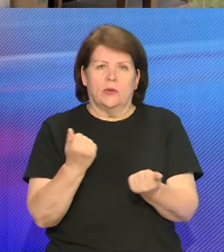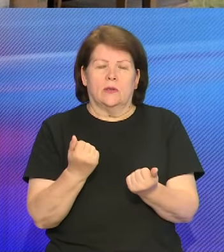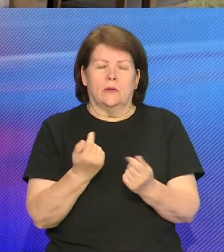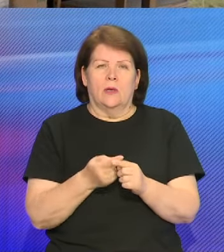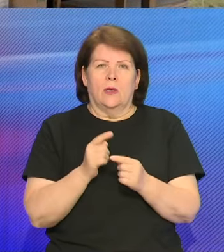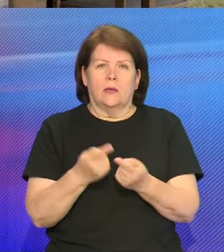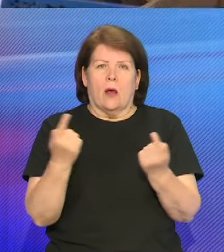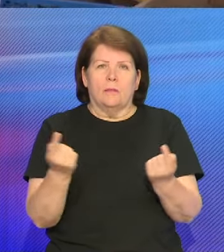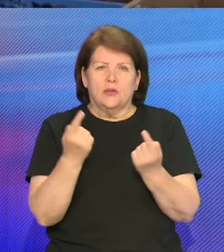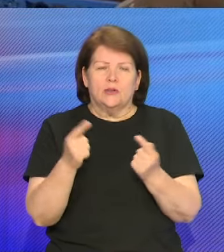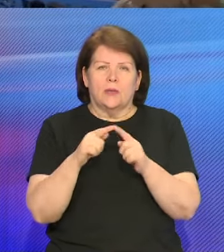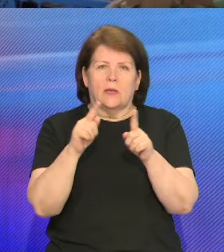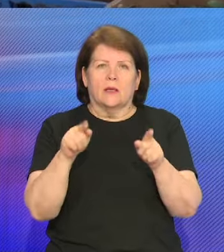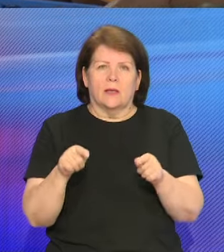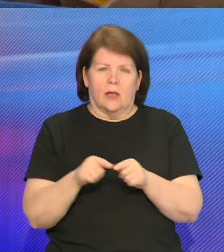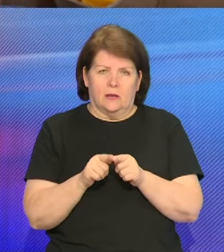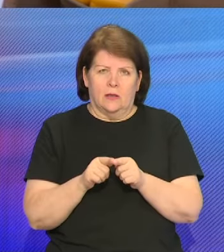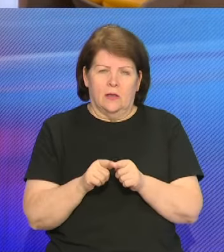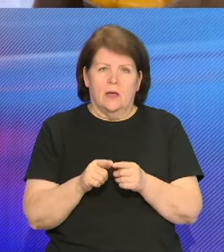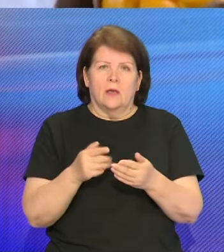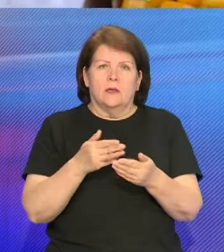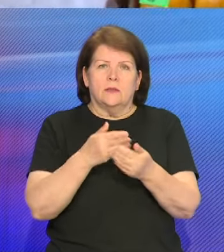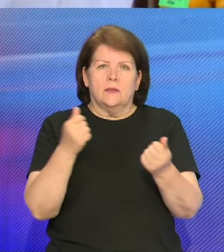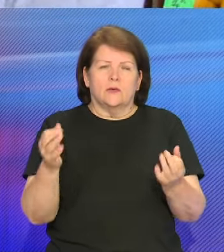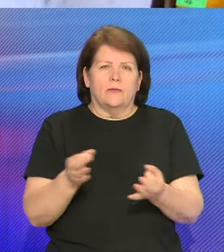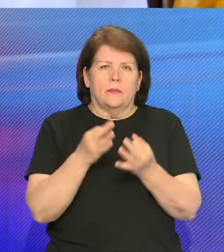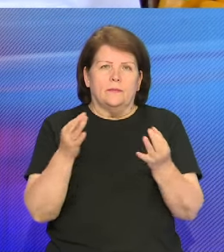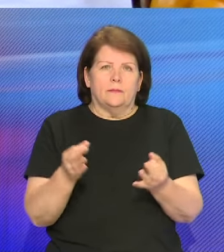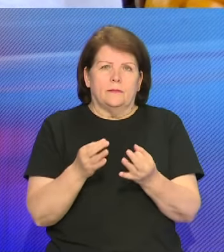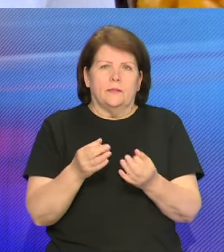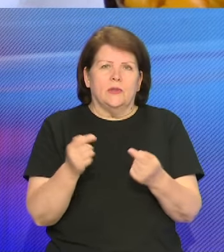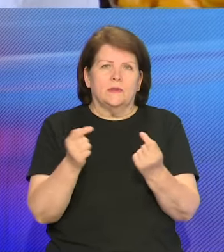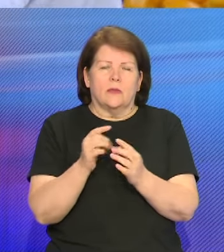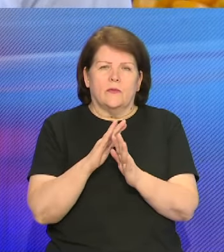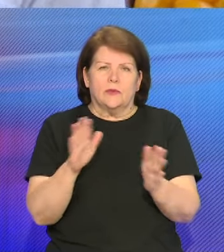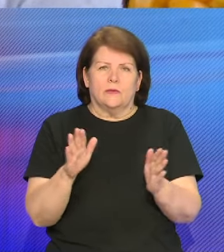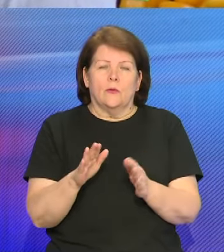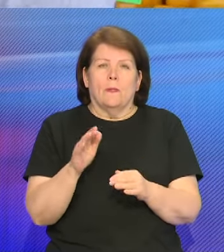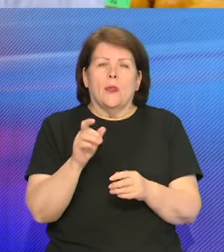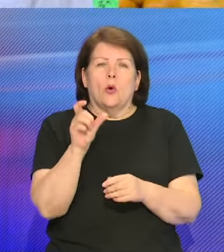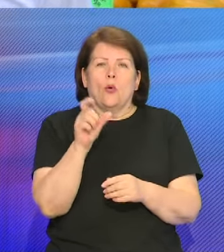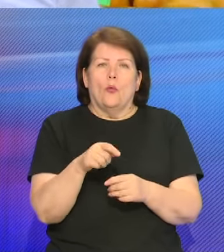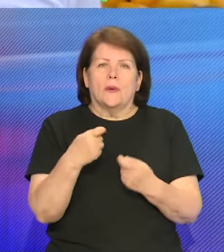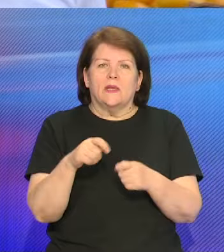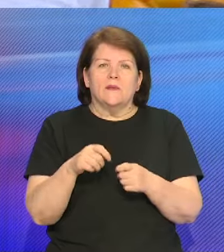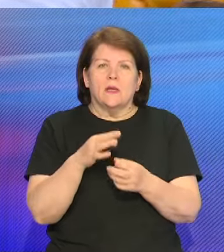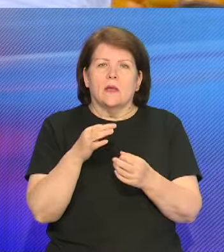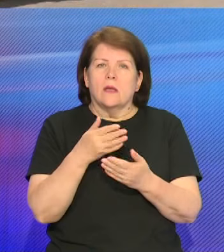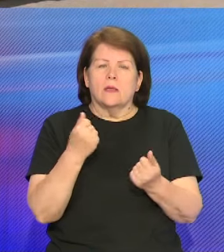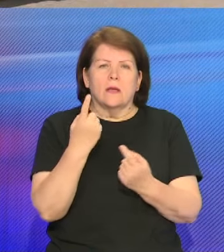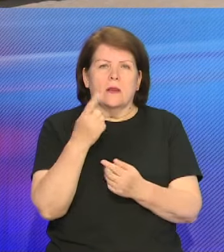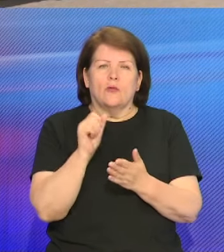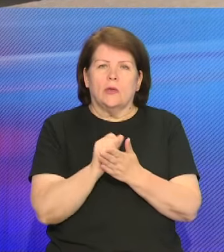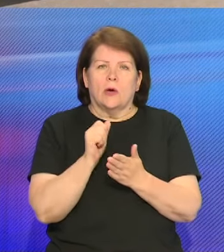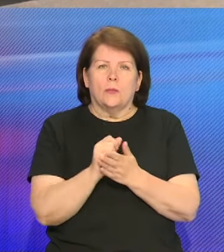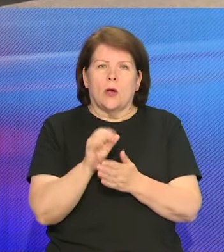даже условий хранения нет. У него говоря про содержание какое-то, чему он соответствует. У продавца на руках неводного документа, який подтвердил якость товару. А